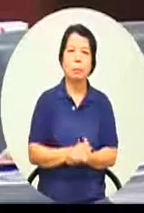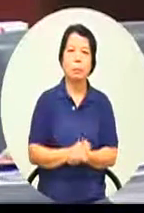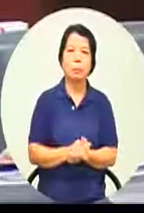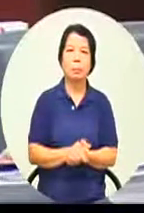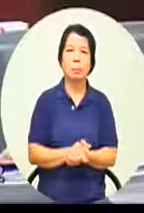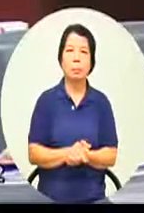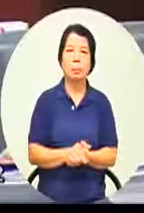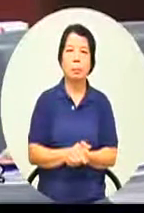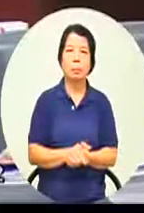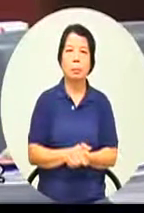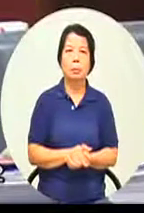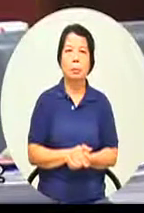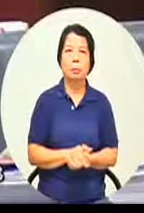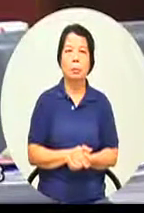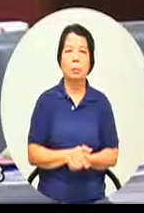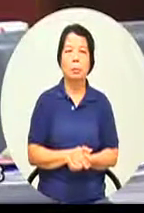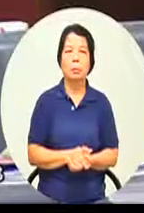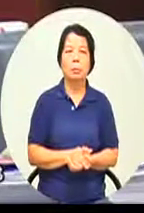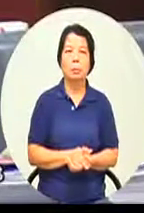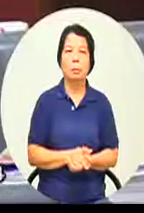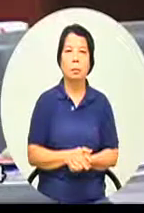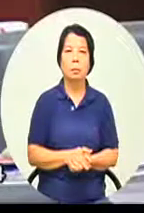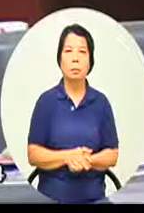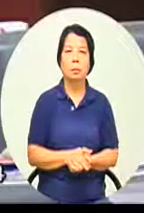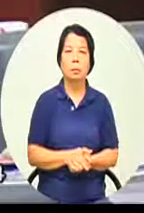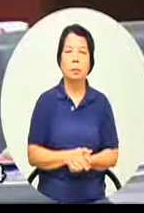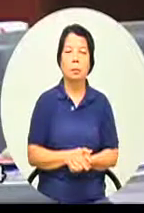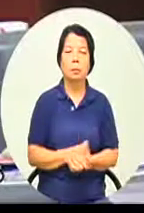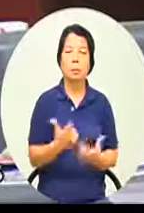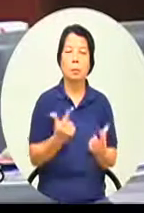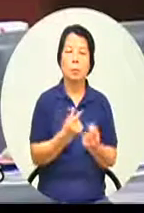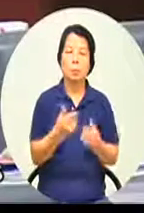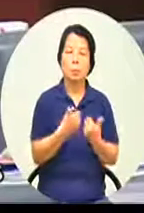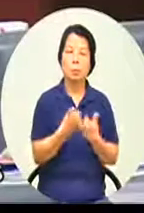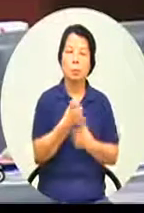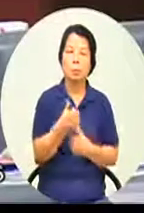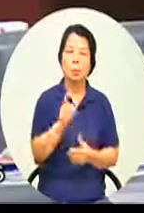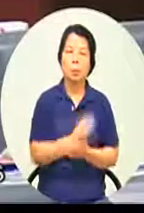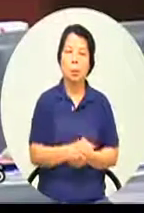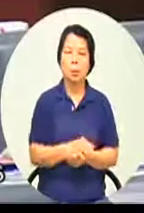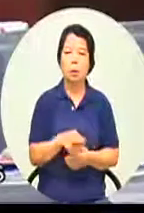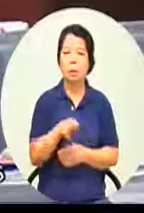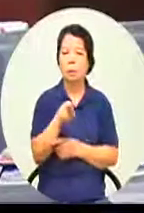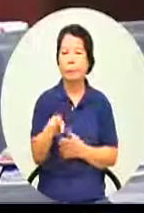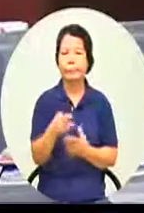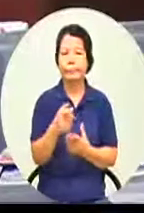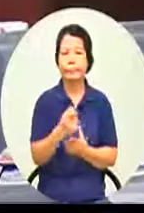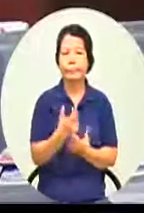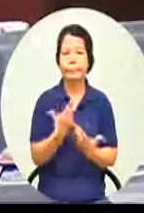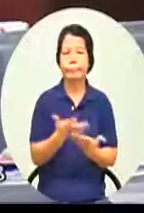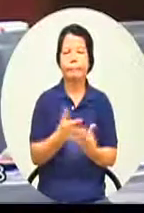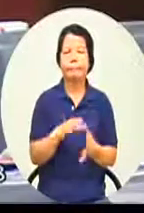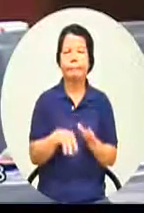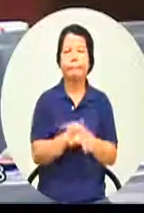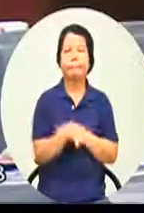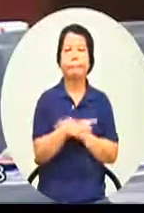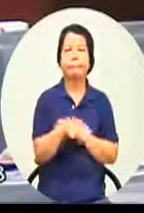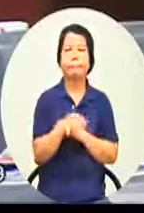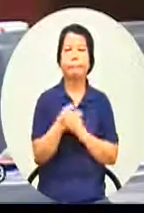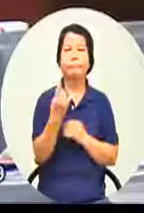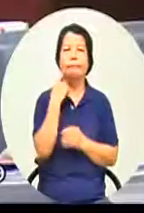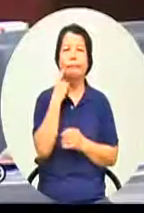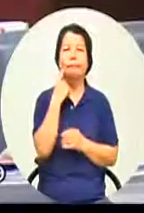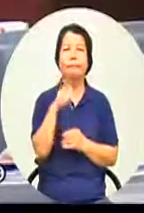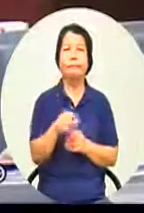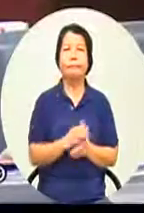子是，诚如我们刚刚少鼎议员讲的，看会到吃袂到啊，因为我们光是比例